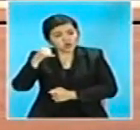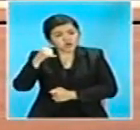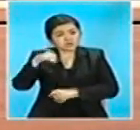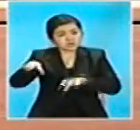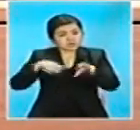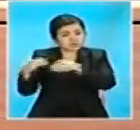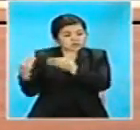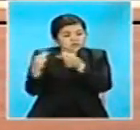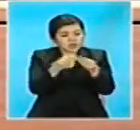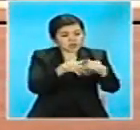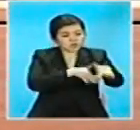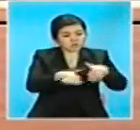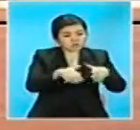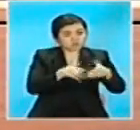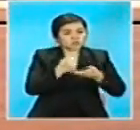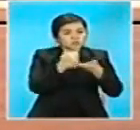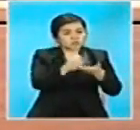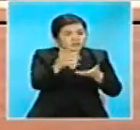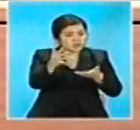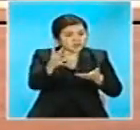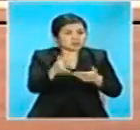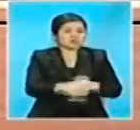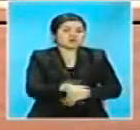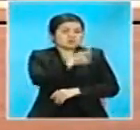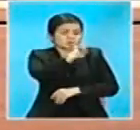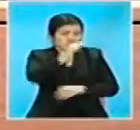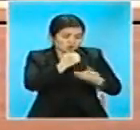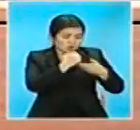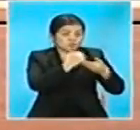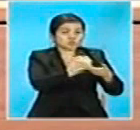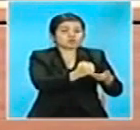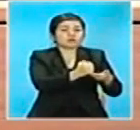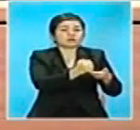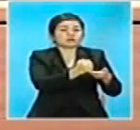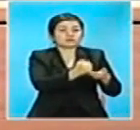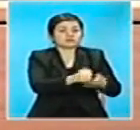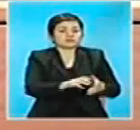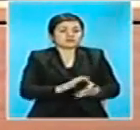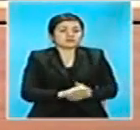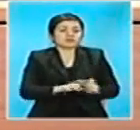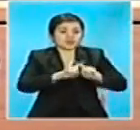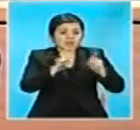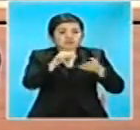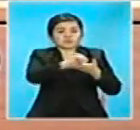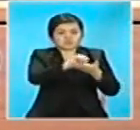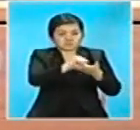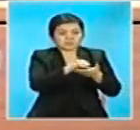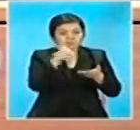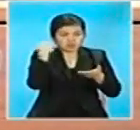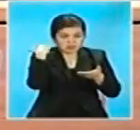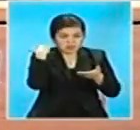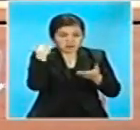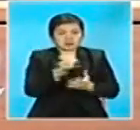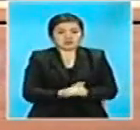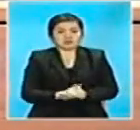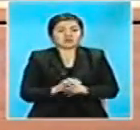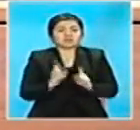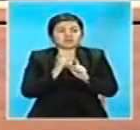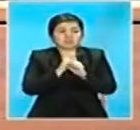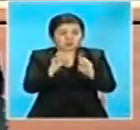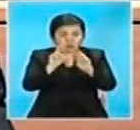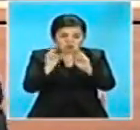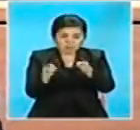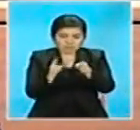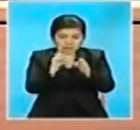ถือว่าเรื่องนี้ควรที่จะมีการแก้ไขนะครับแต่ว่าวงเล็บ1วงเล็บ2เนี่ย